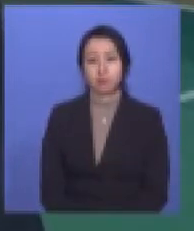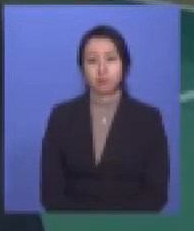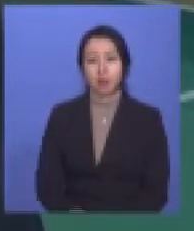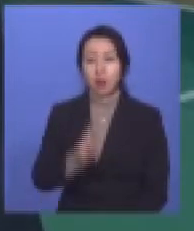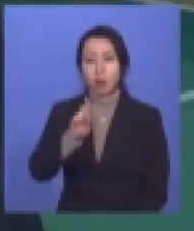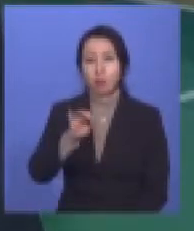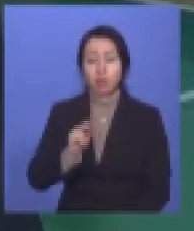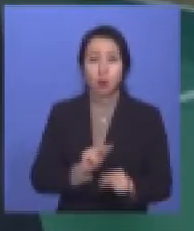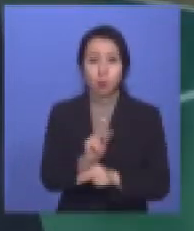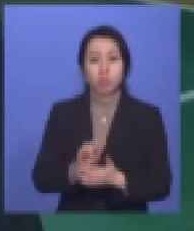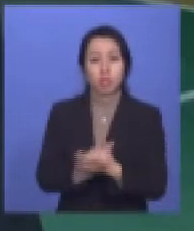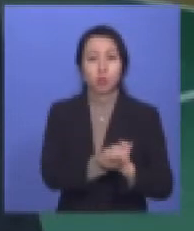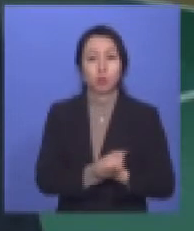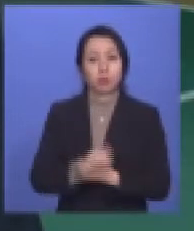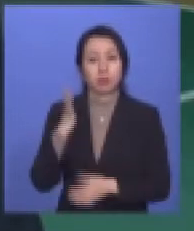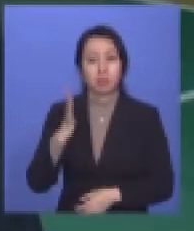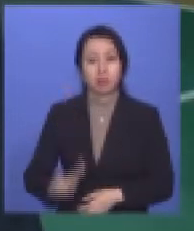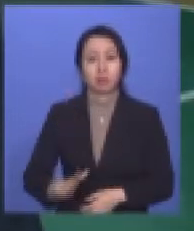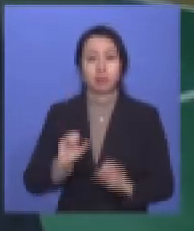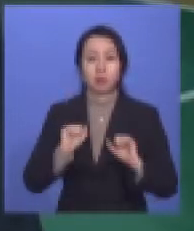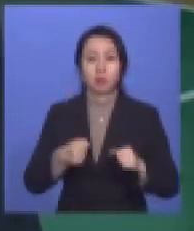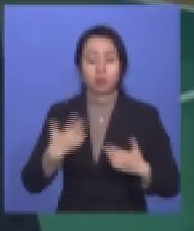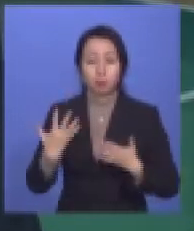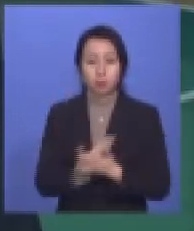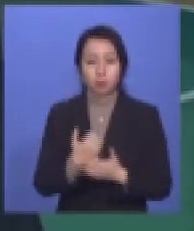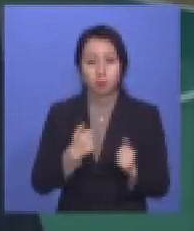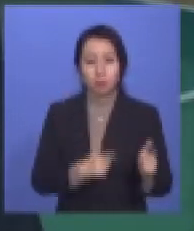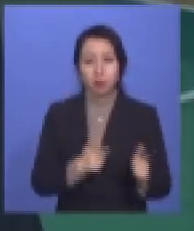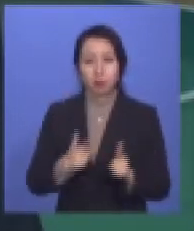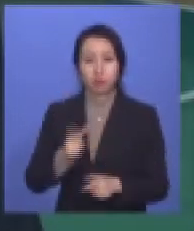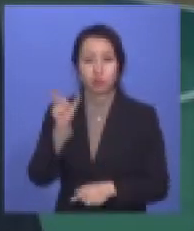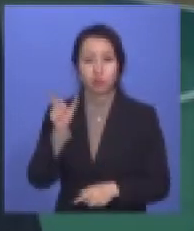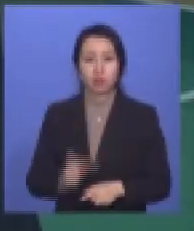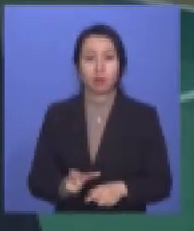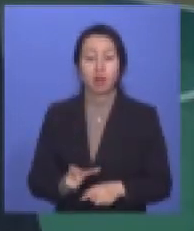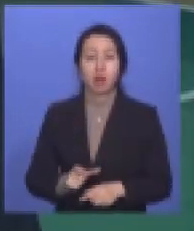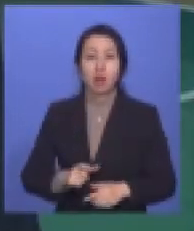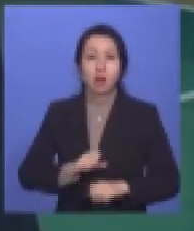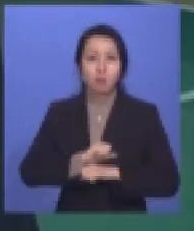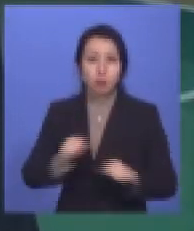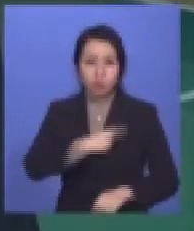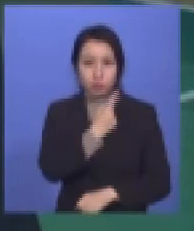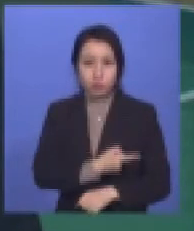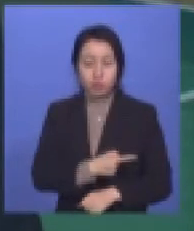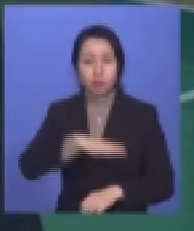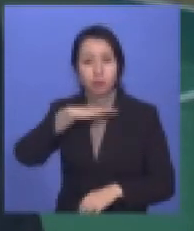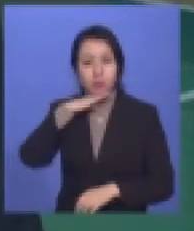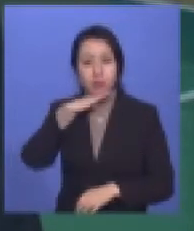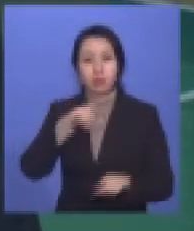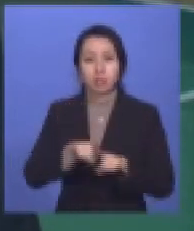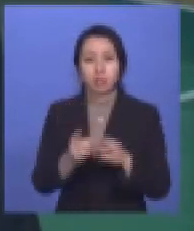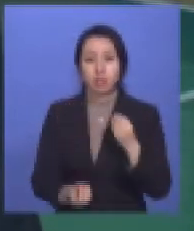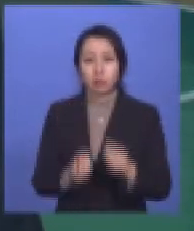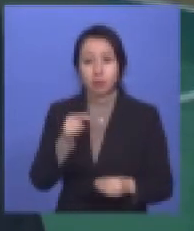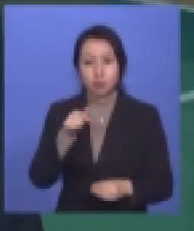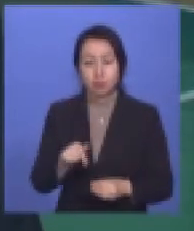Ботай учит людей дружбе и терпимости. К тому же позволяет улучшить физическую подготовку человека, выносливость, силу и концентрацию. Также эта игра